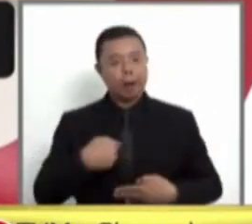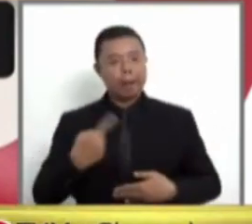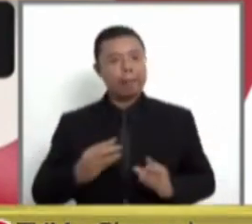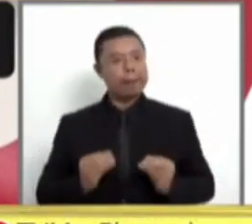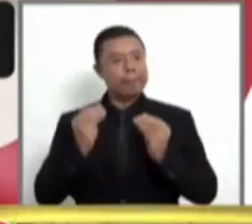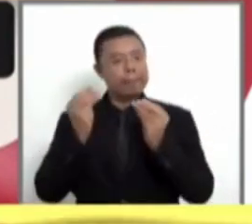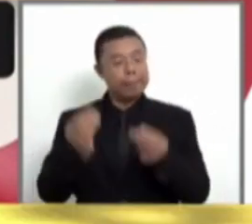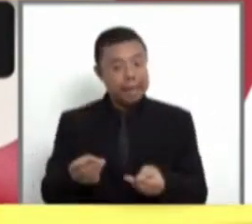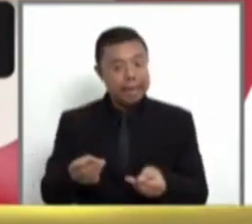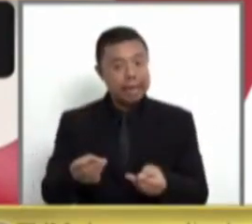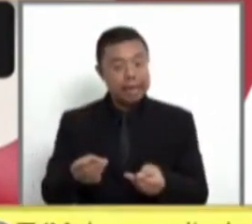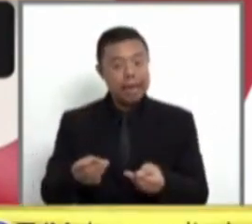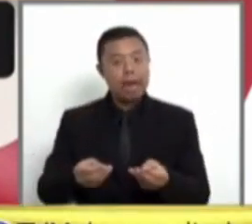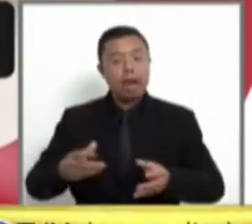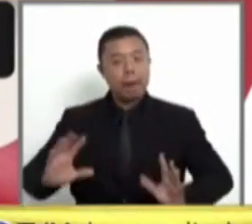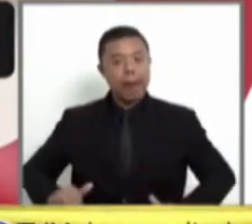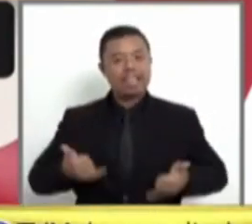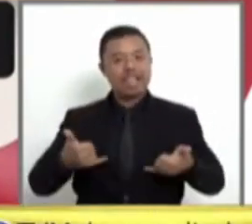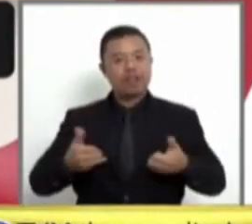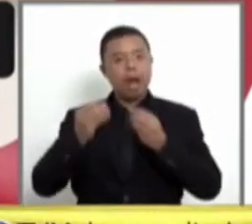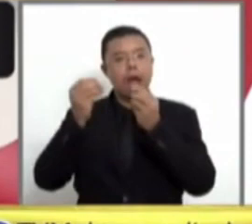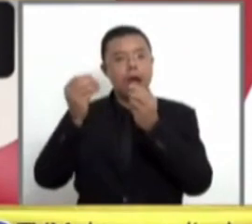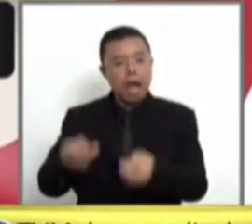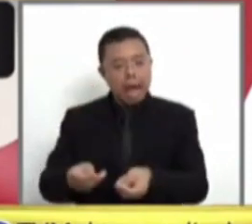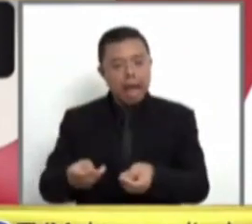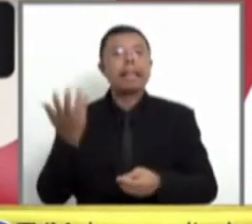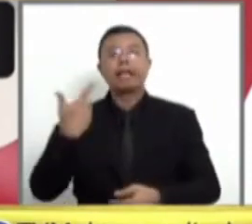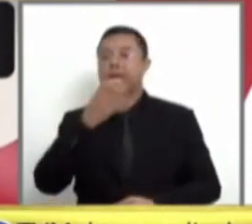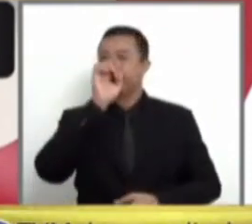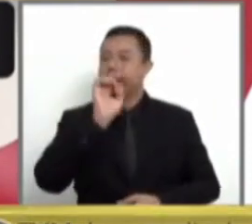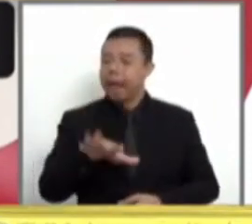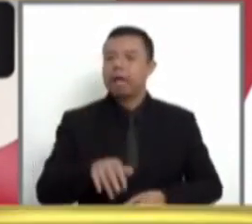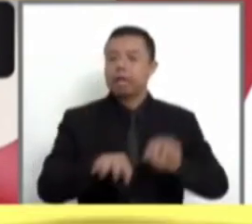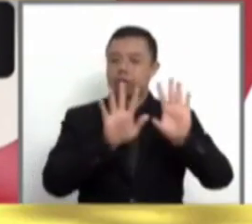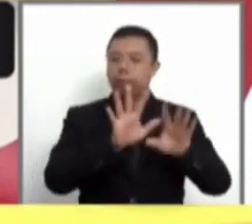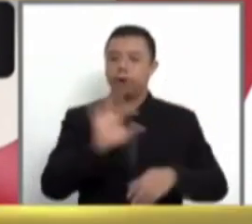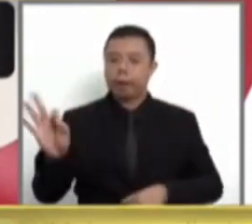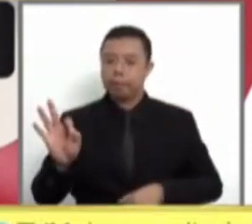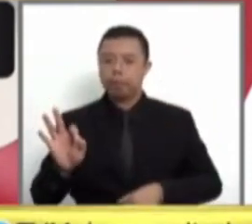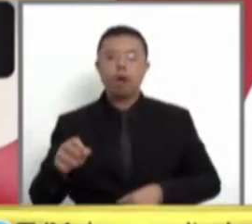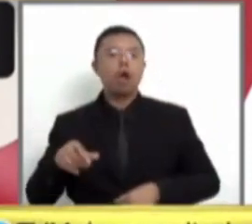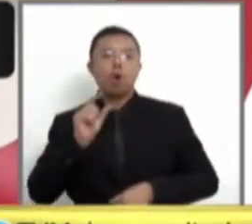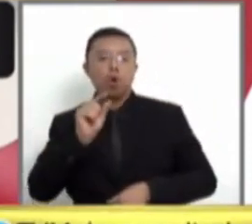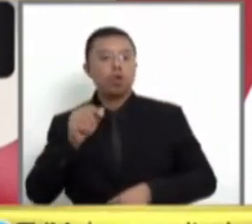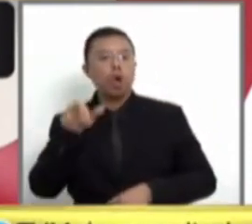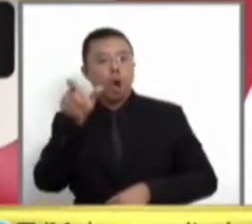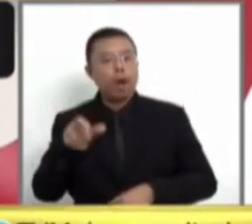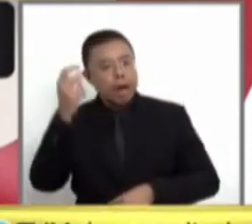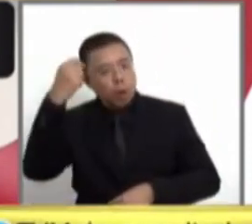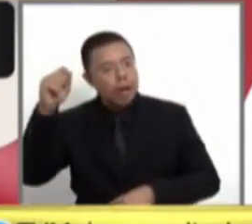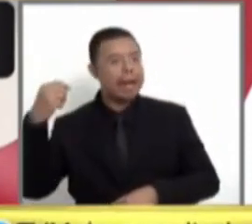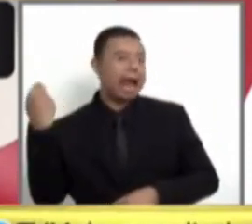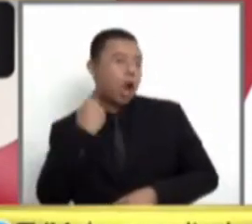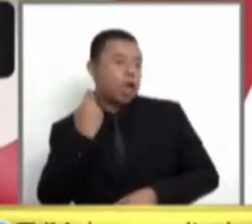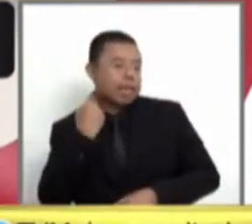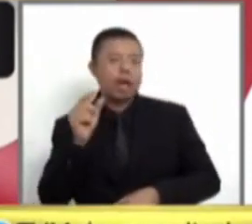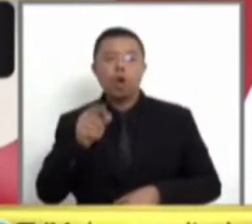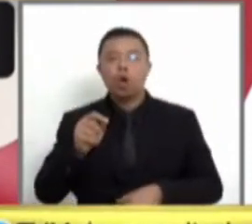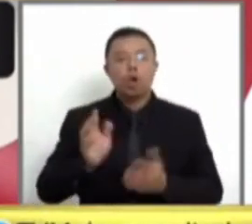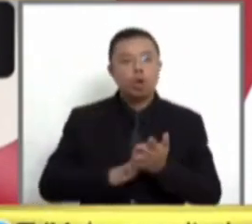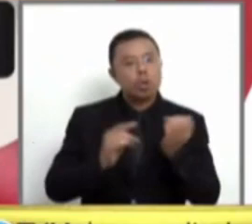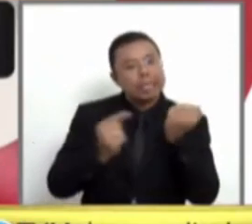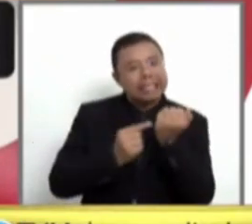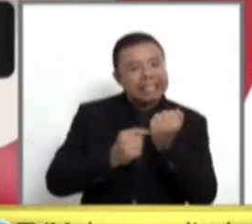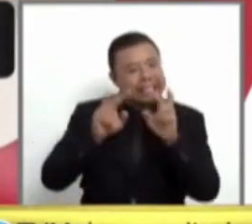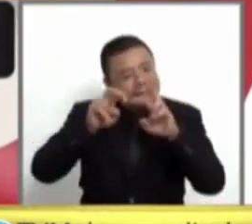memberi beasiswa. Tadi saya sudah katakan 10.000 kedokteran, 10.000 di bidang science, teknologi,